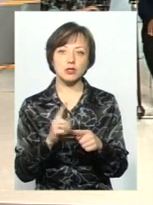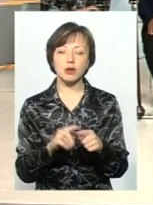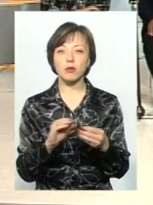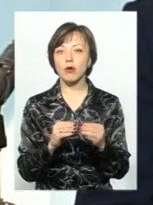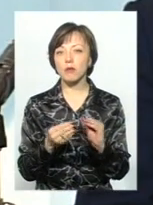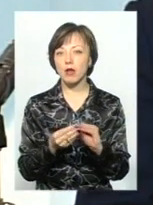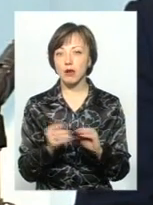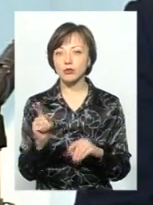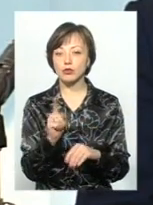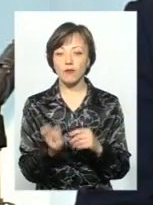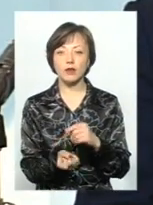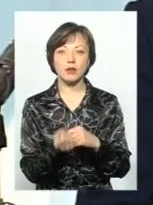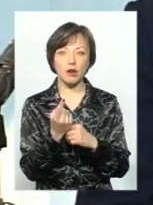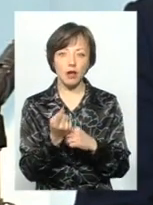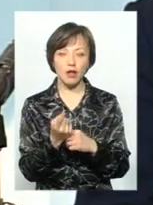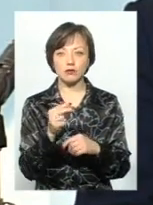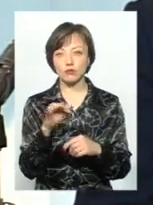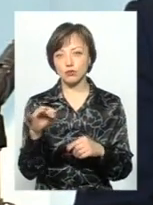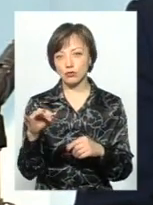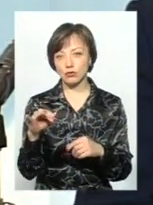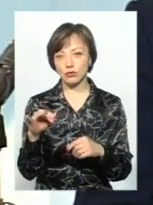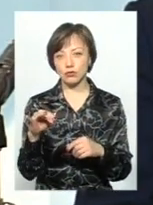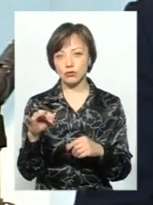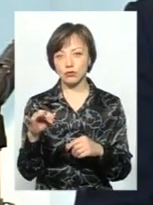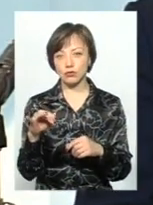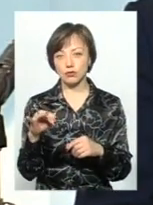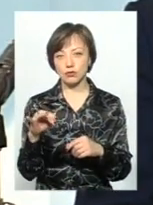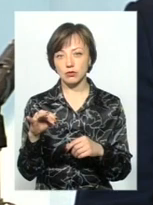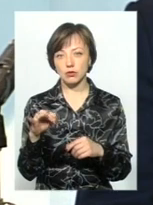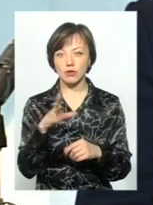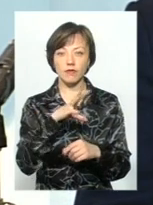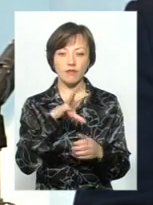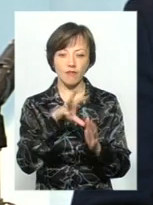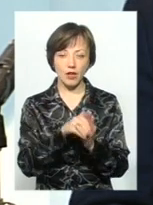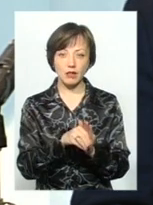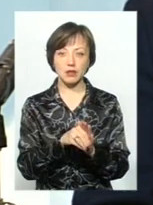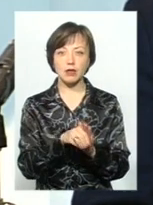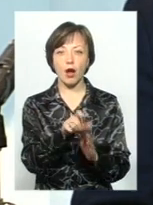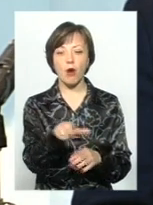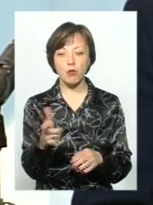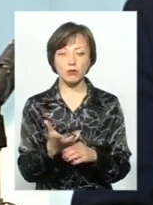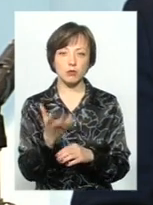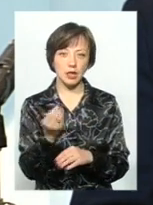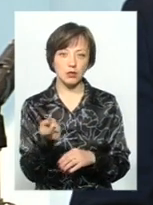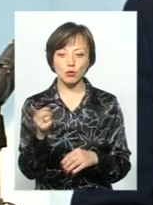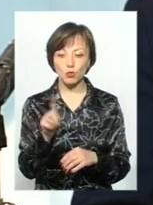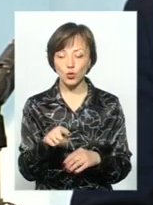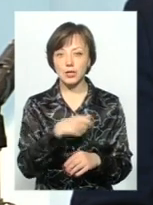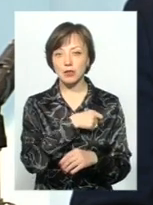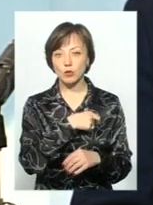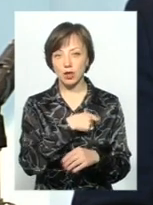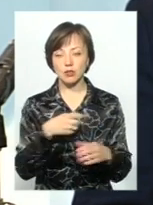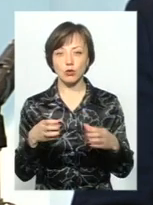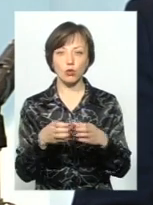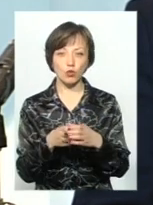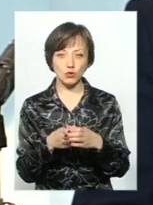що виникали чи виникли із введенням абонплати. Тому депутати, депутатський